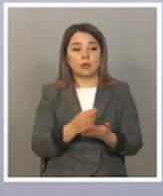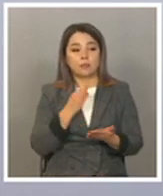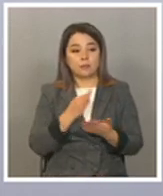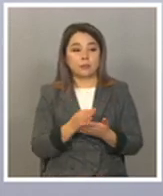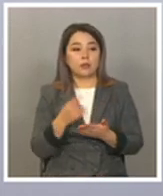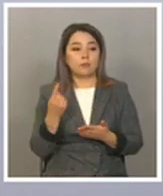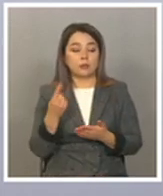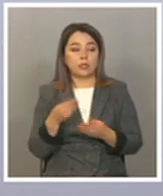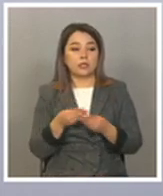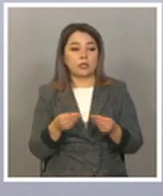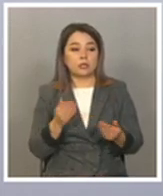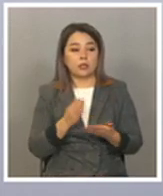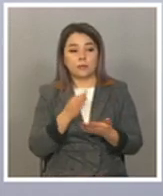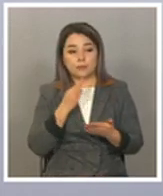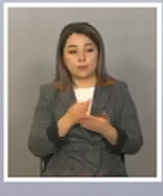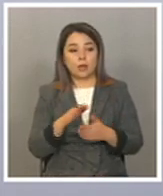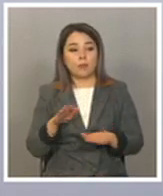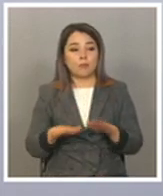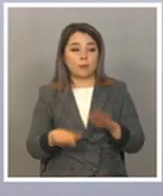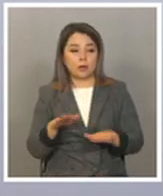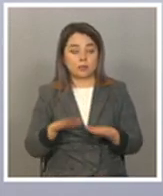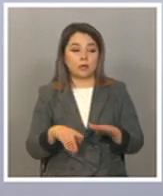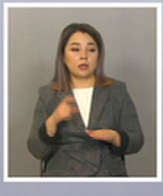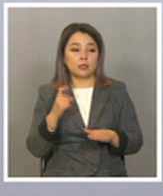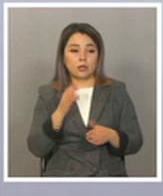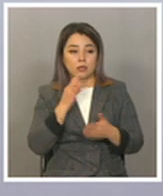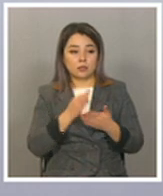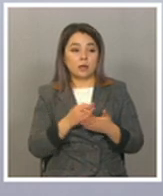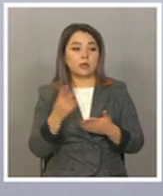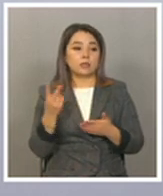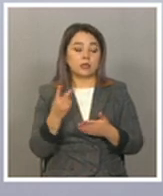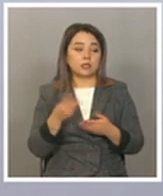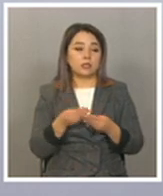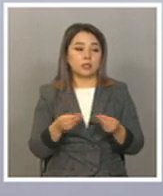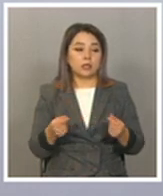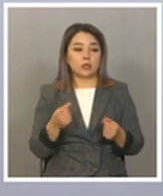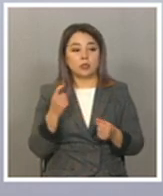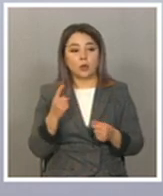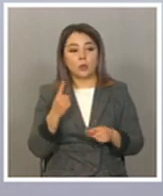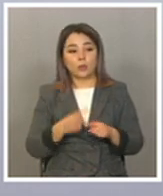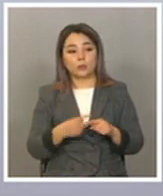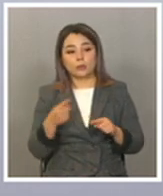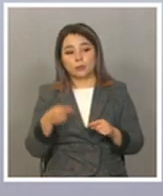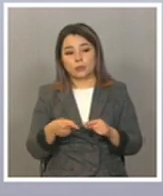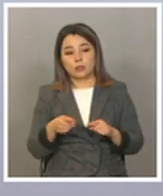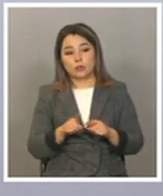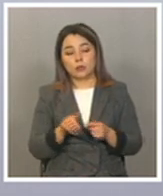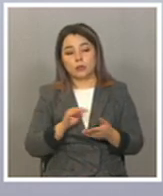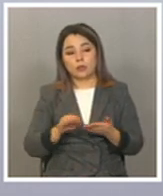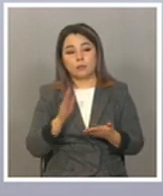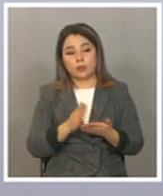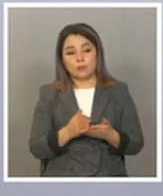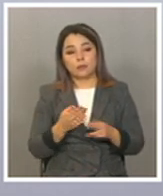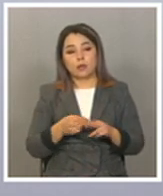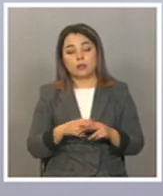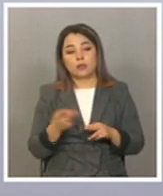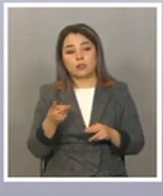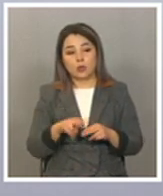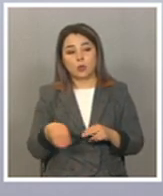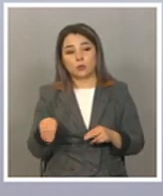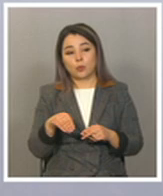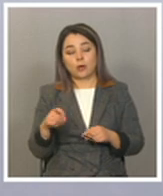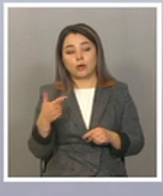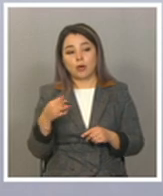бірінші ертіндіде массасын x деп, екінші ертіндіде x қосылған 1000 деп аламыз. Екеуінде де тұздың